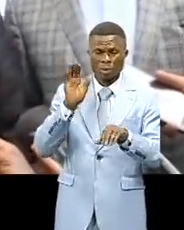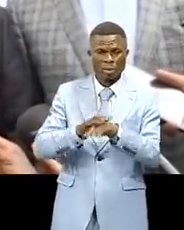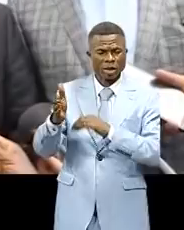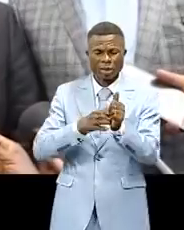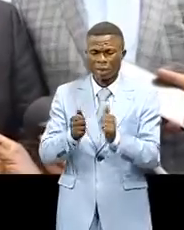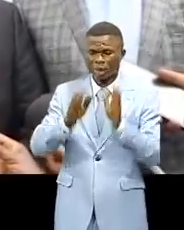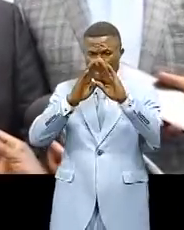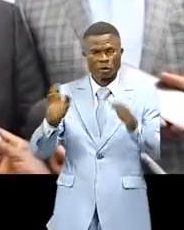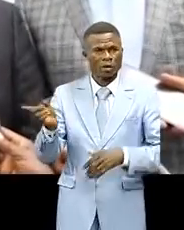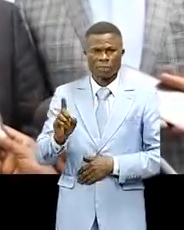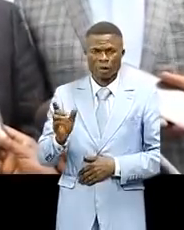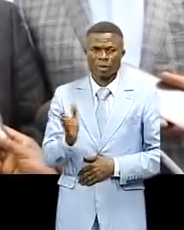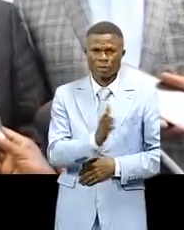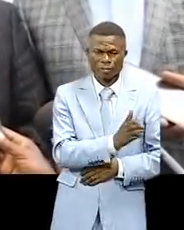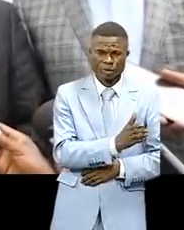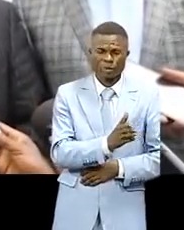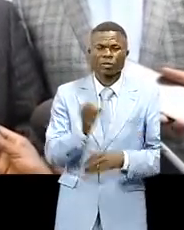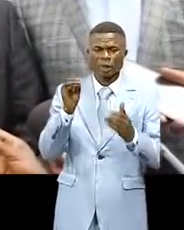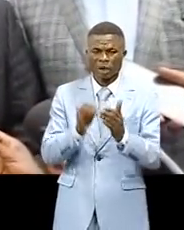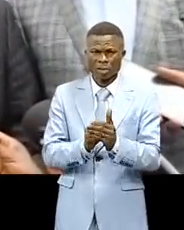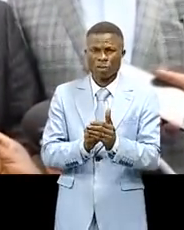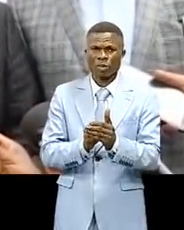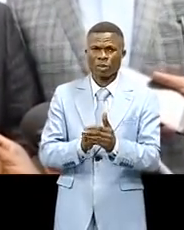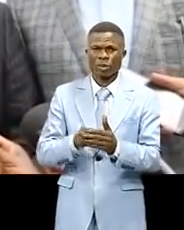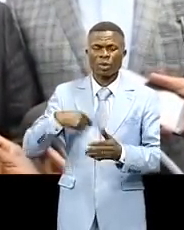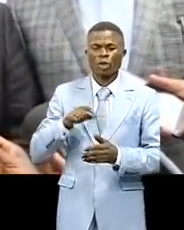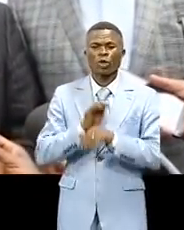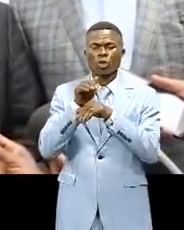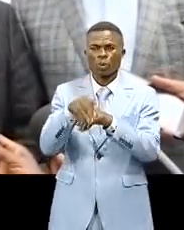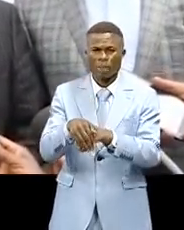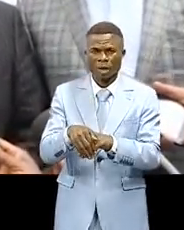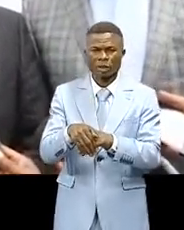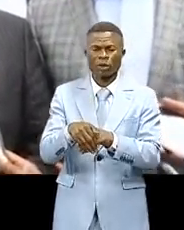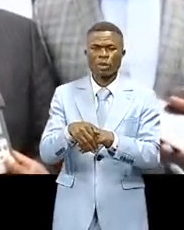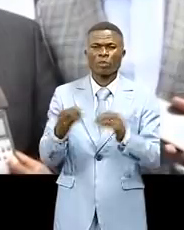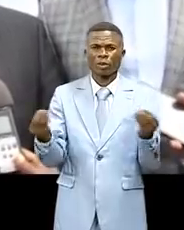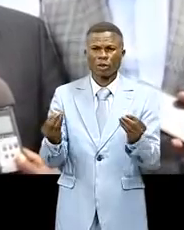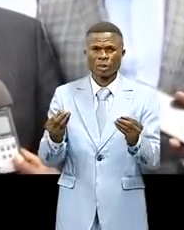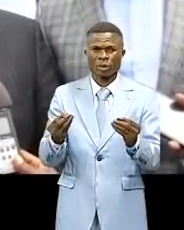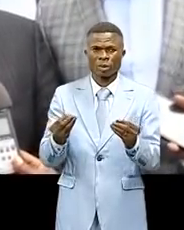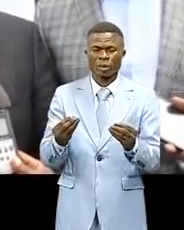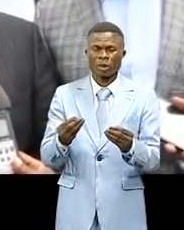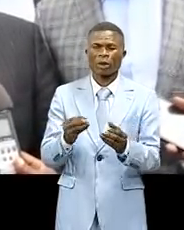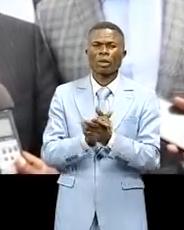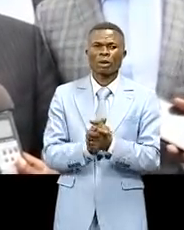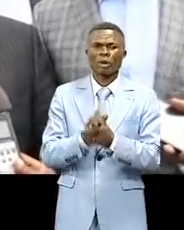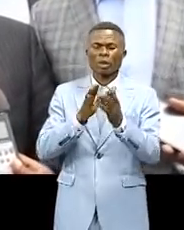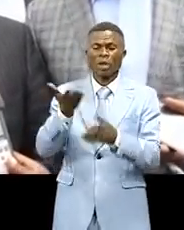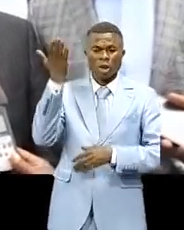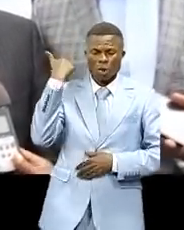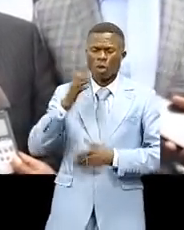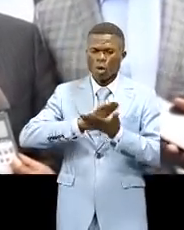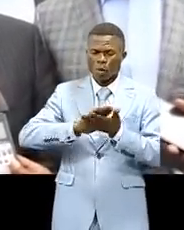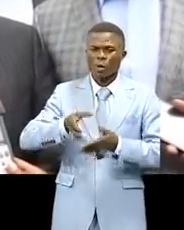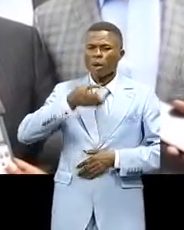de gaz vous avez également contribué à ce qu il y ait un accès à l'eau potable